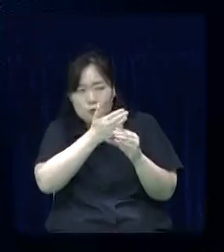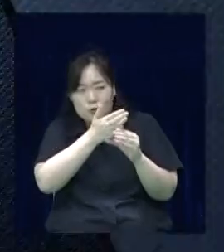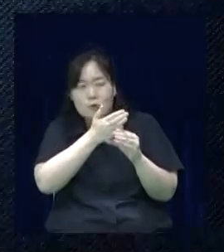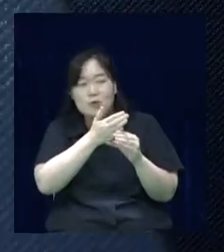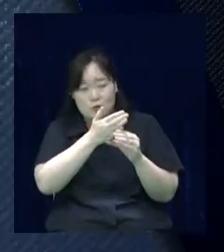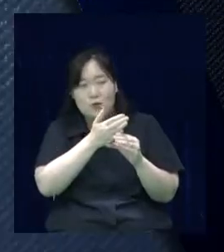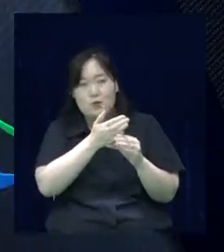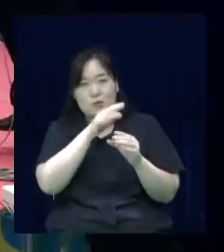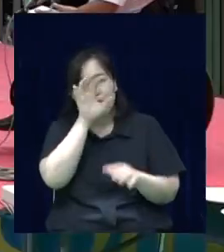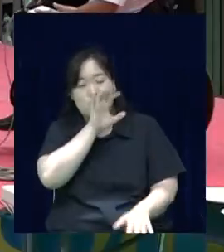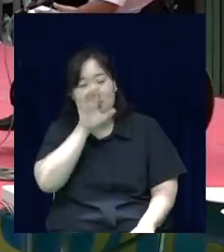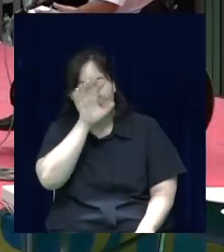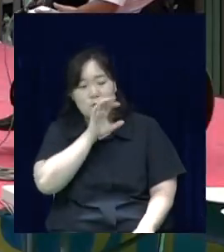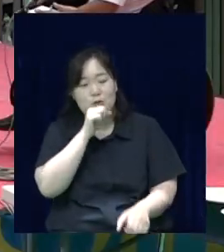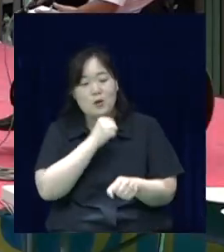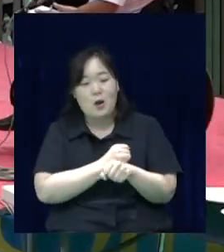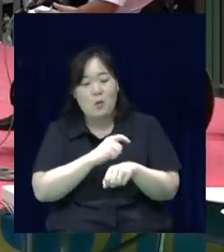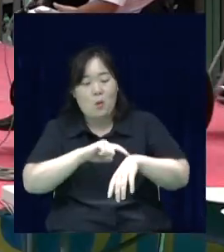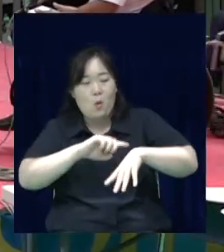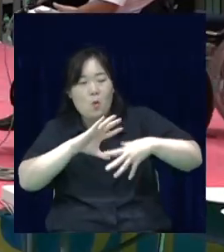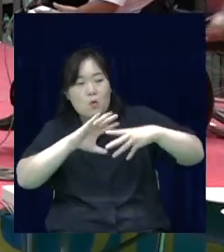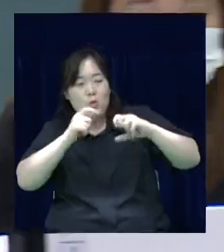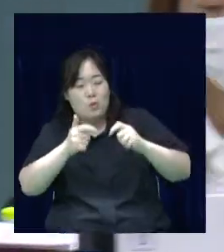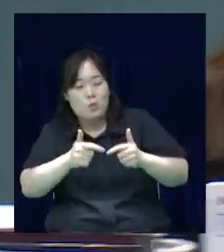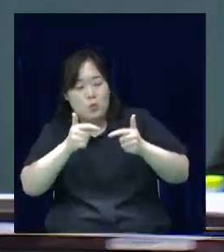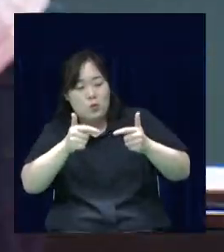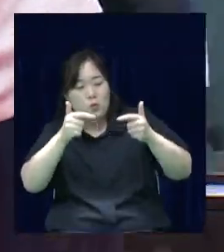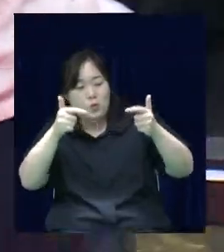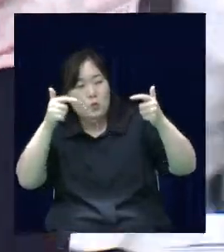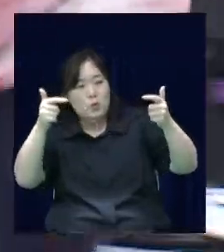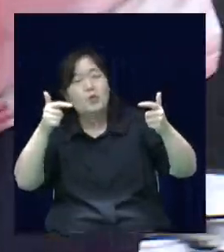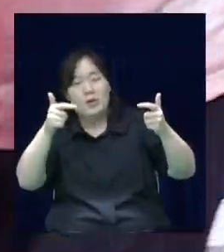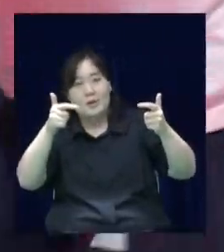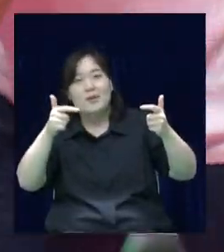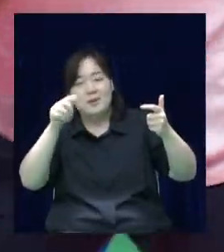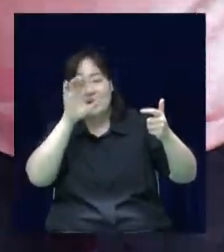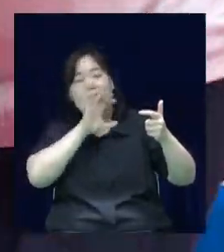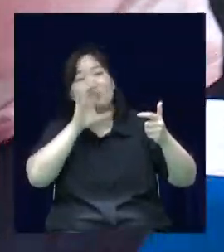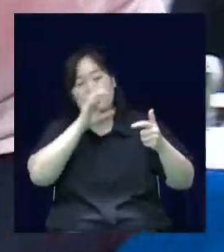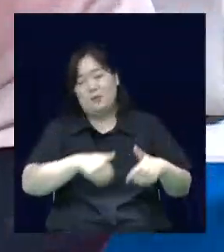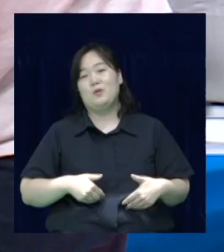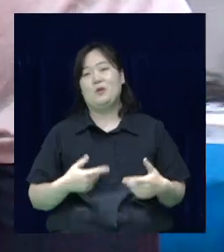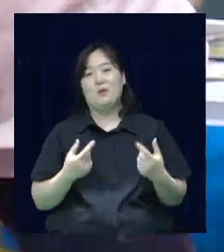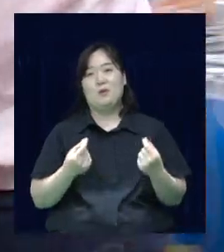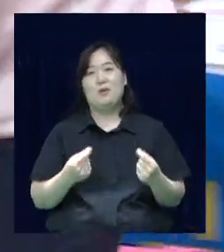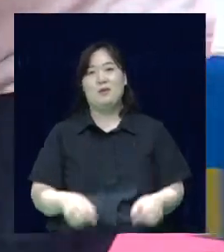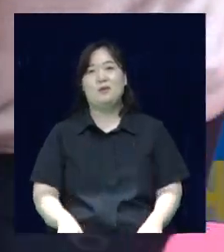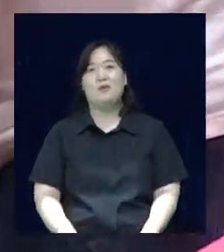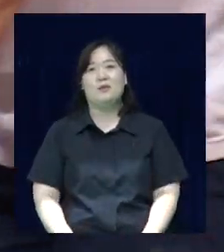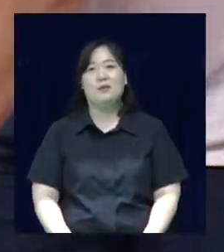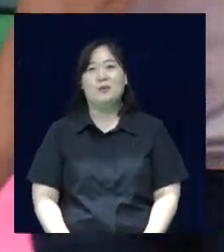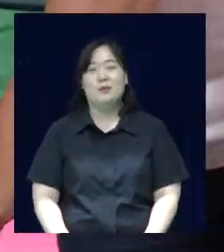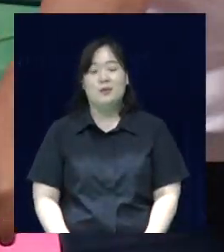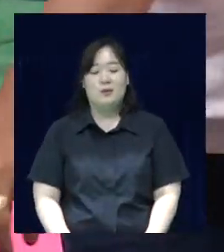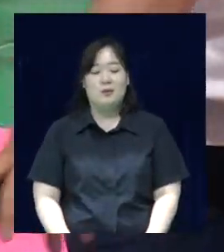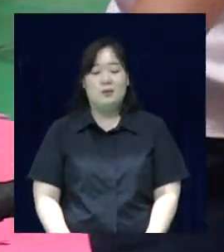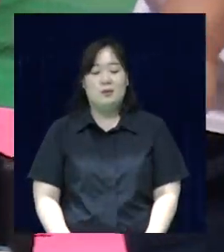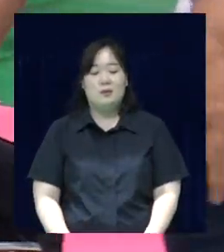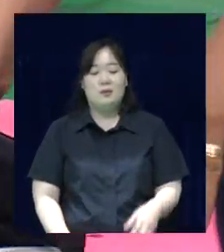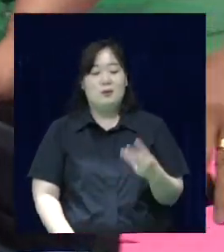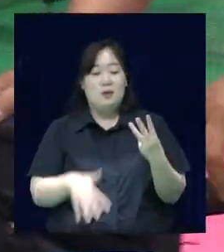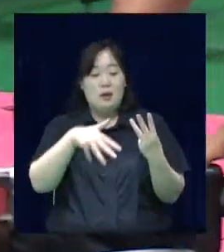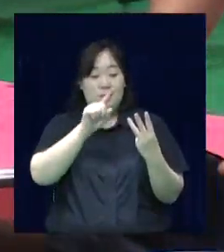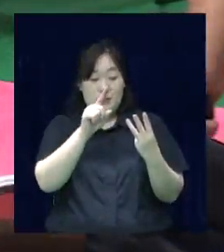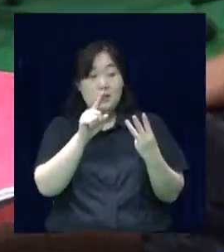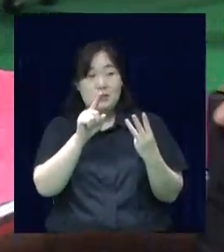네. 점차적으로 근력을 늘려나가는 방식으로 가야지만 됩니다. 네. 자, 이동명 선수가 일단은 3차